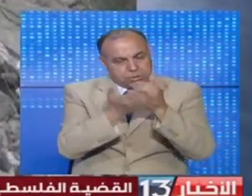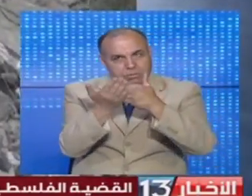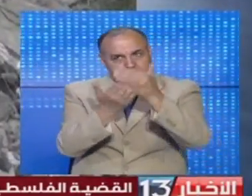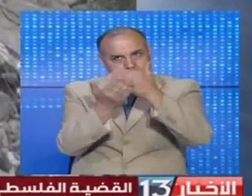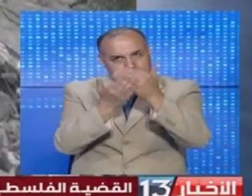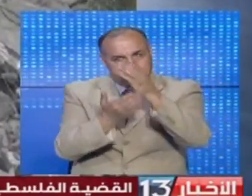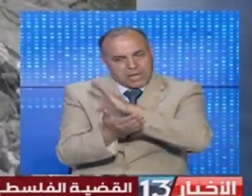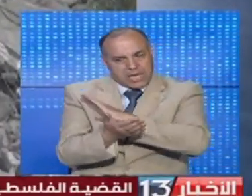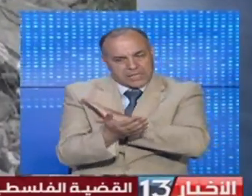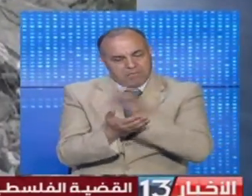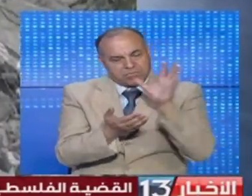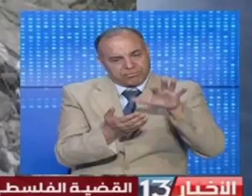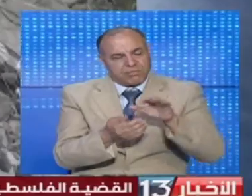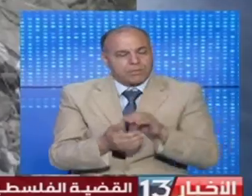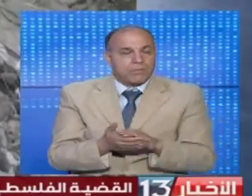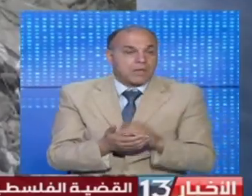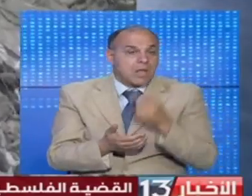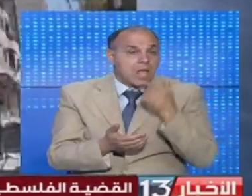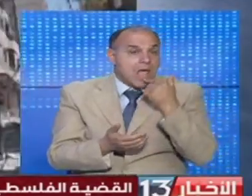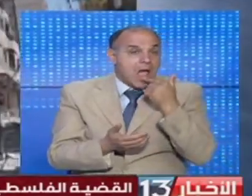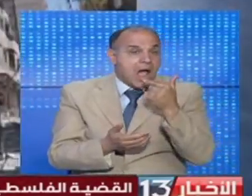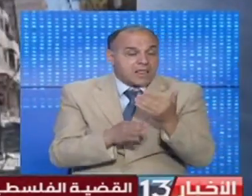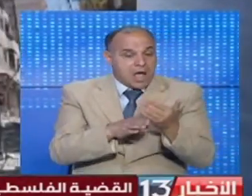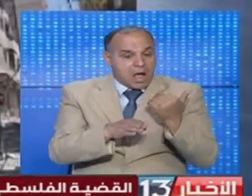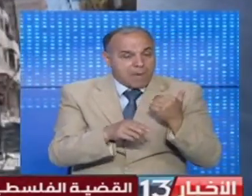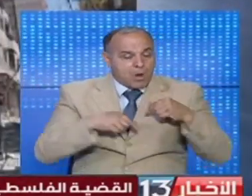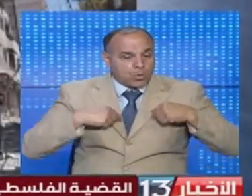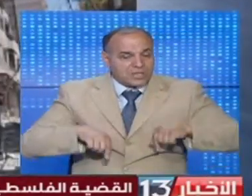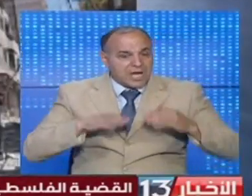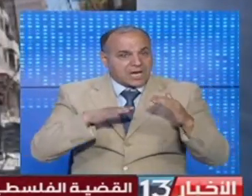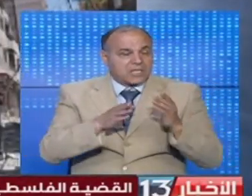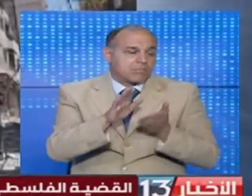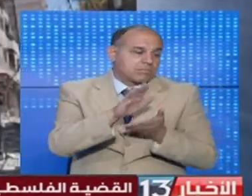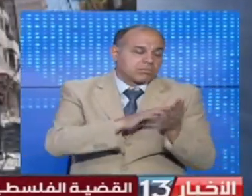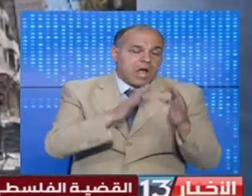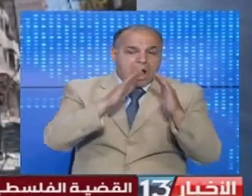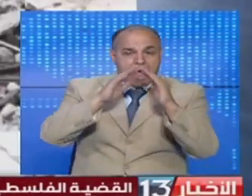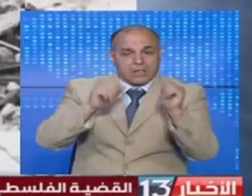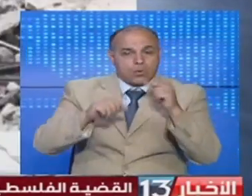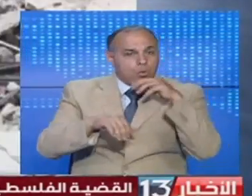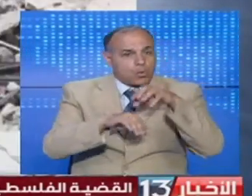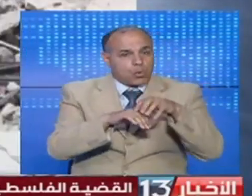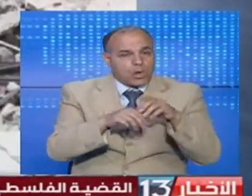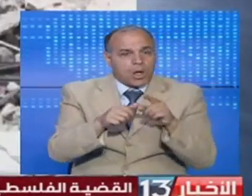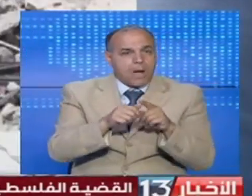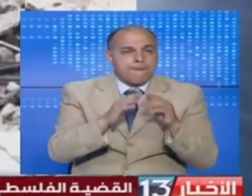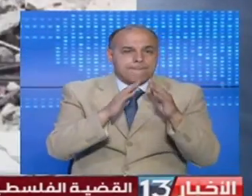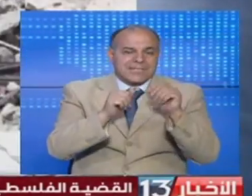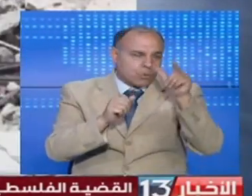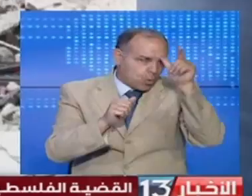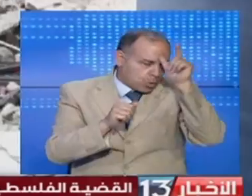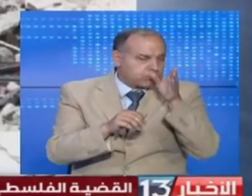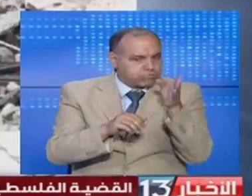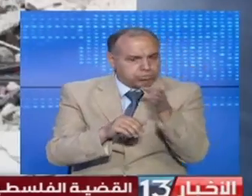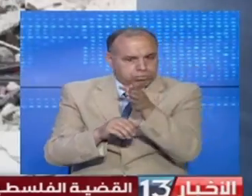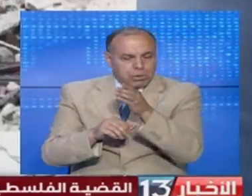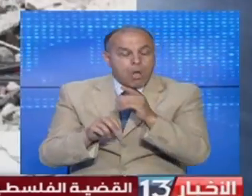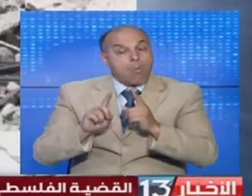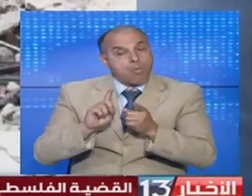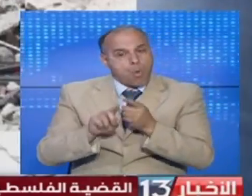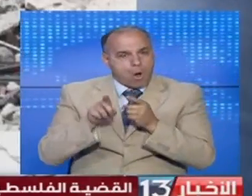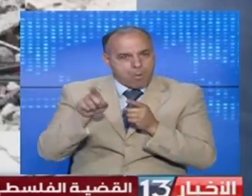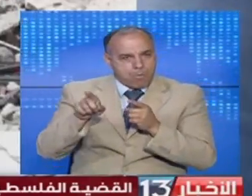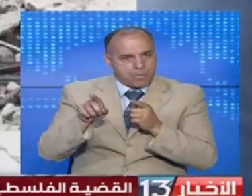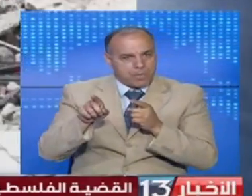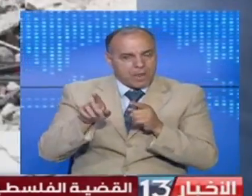بناء غزه المنكوب وقد استقبل يمكن زيارته للقاهره بوصف كل من مصر والاردن لاعبين رئيسيين